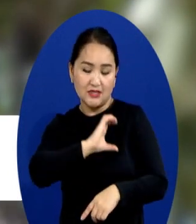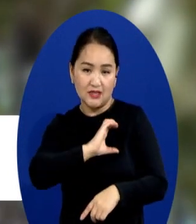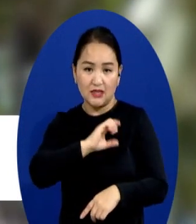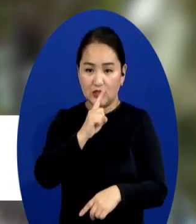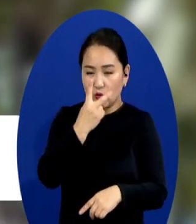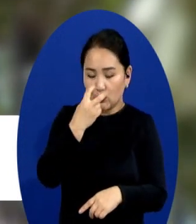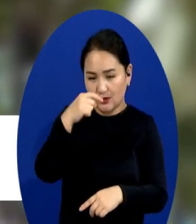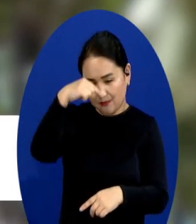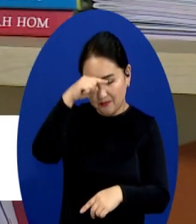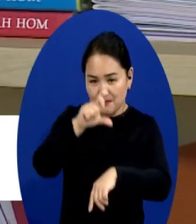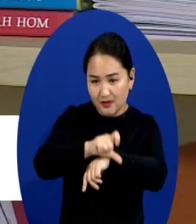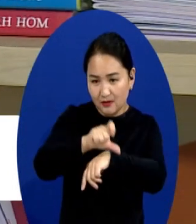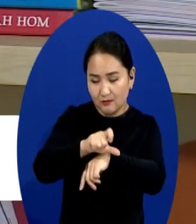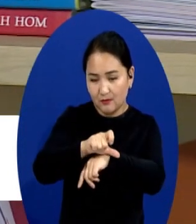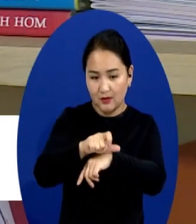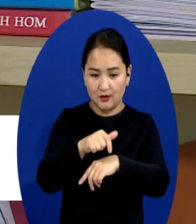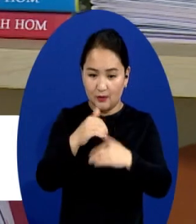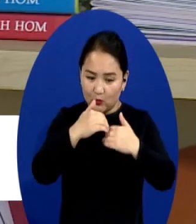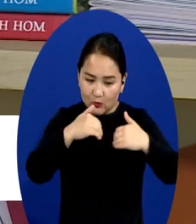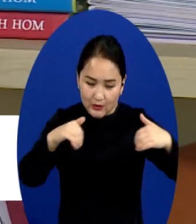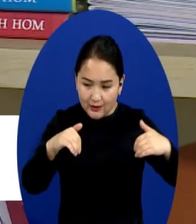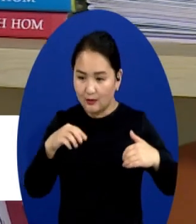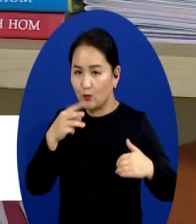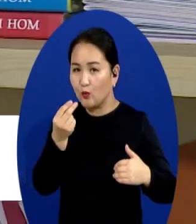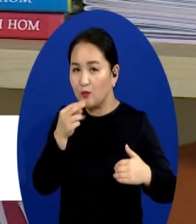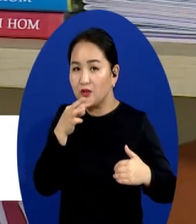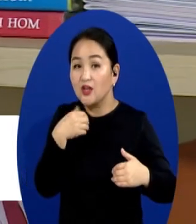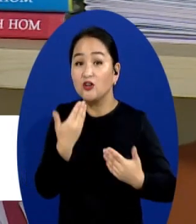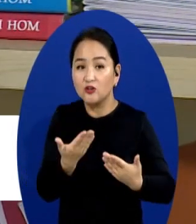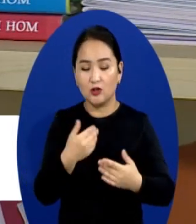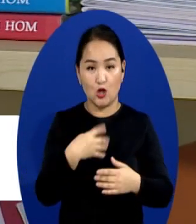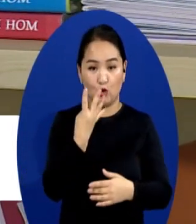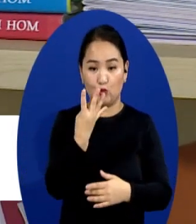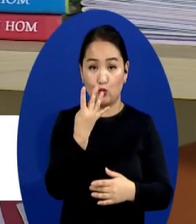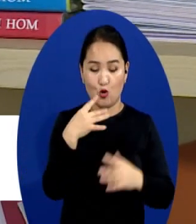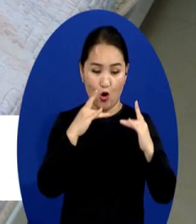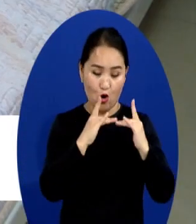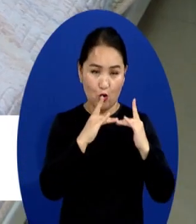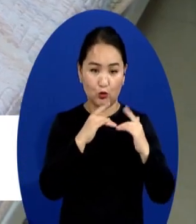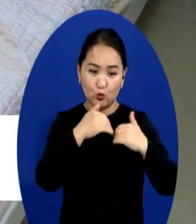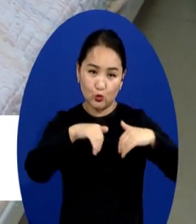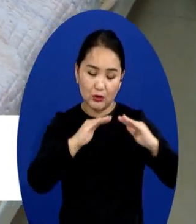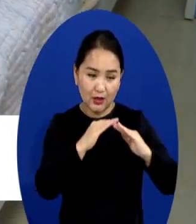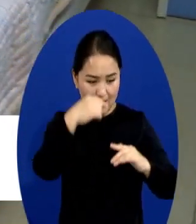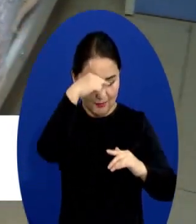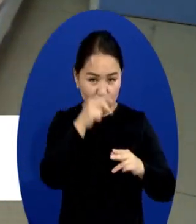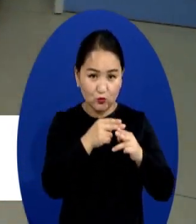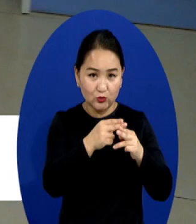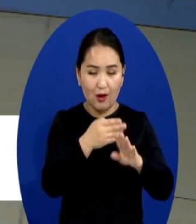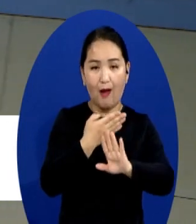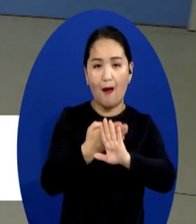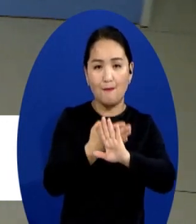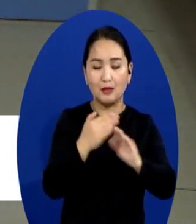аюулгүй болгож байж үннийг нь хэлүүлдэг байна. Тиймээс тэднийг энэ дөрвөн ортод тасагт тусгаарлаж эмчилгээ хийн хамгаалах байр руу шилжүүлдэг байна. Гэр